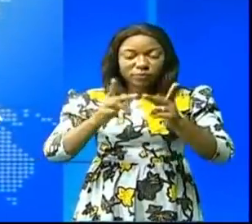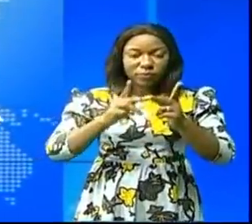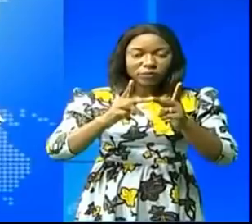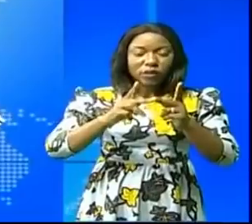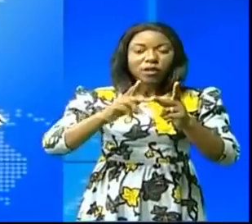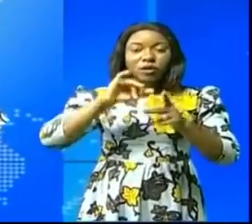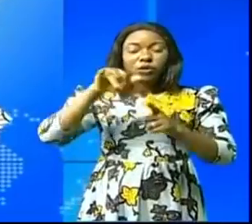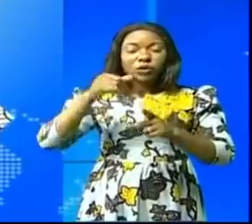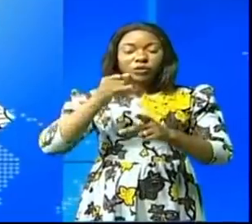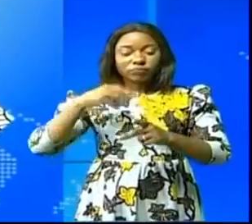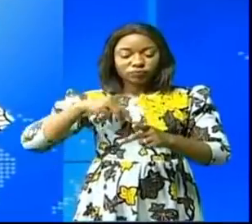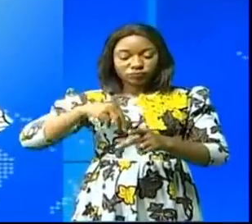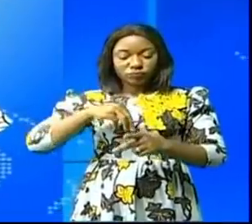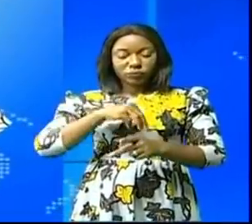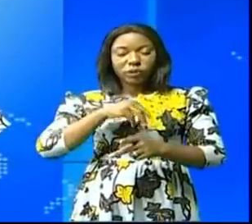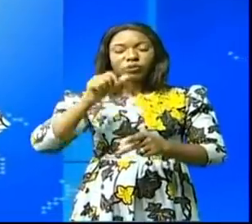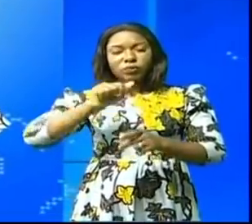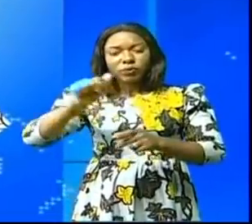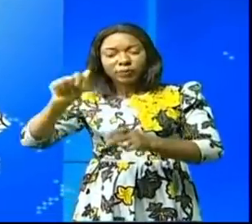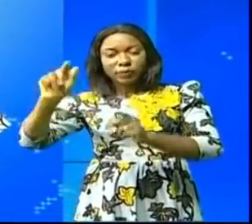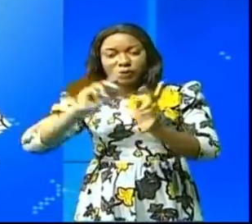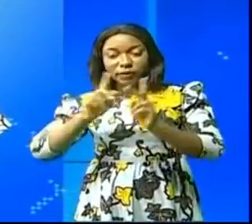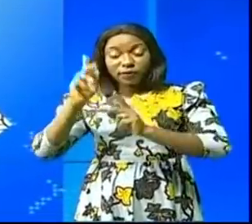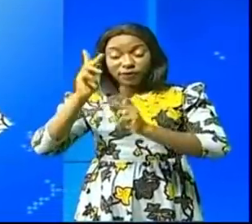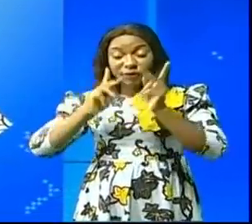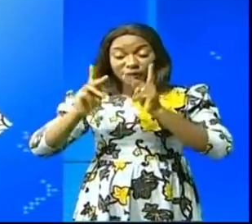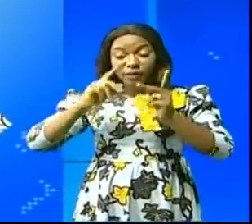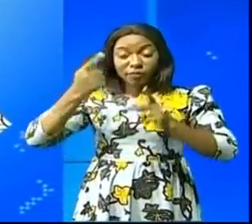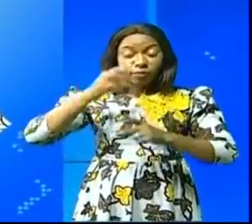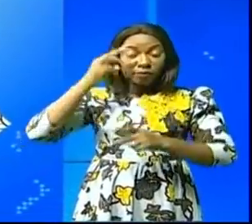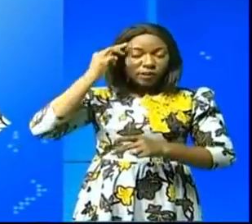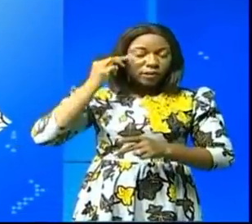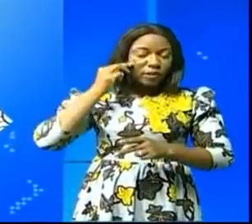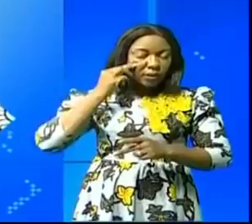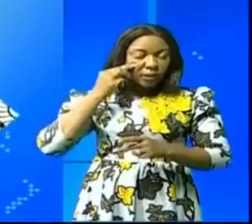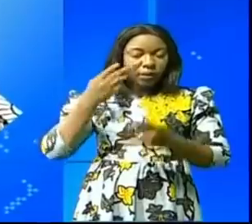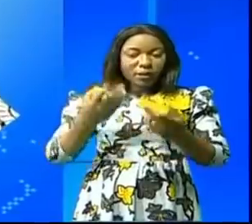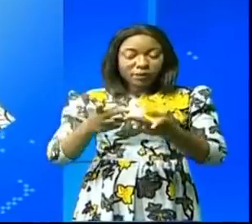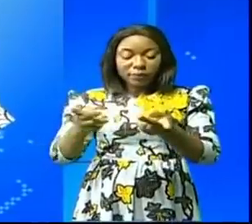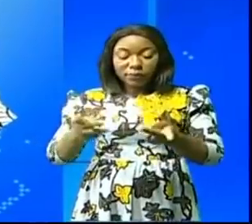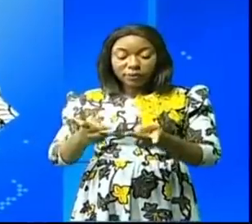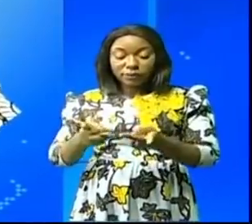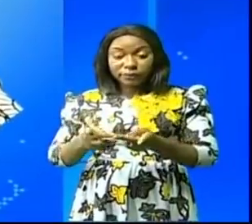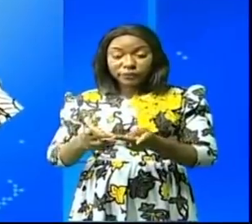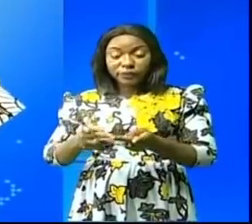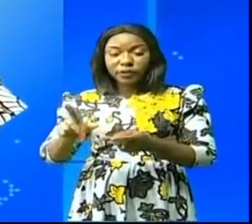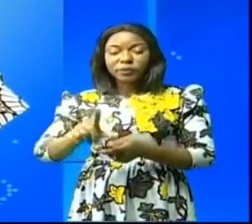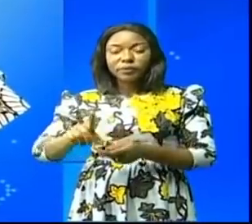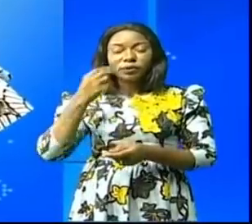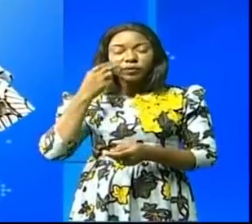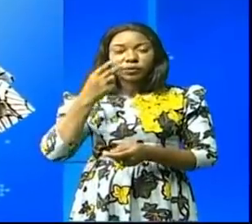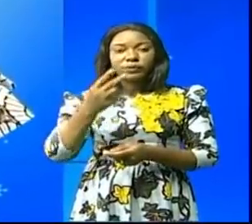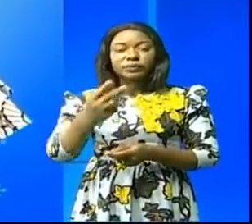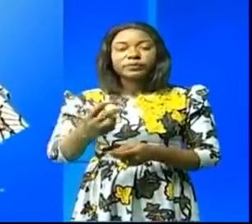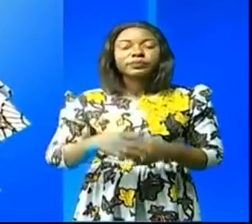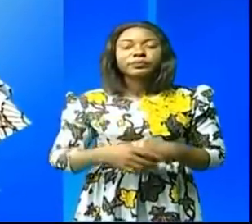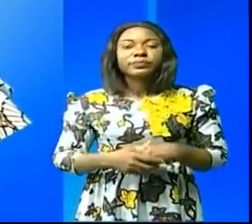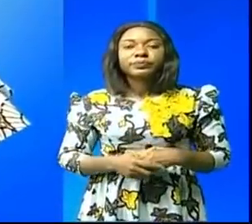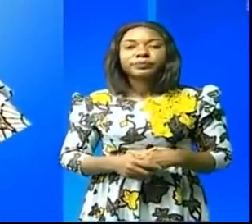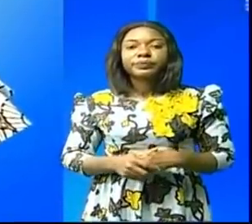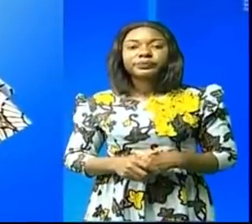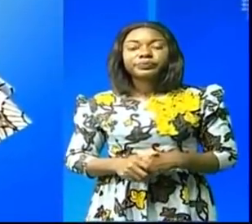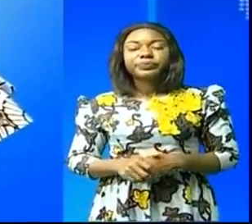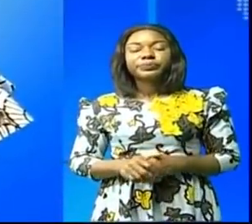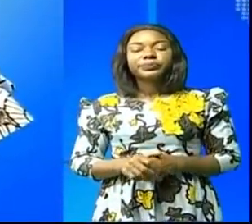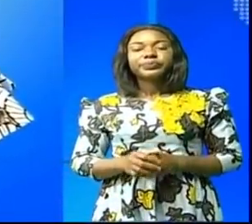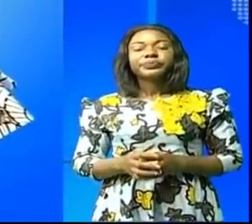Kondé a effectué une visite d'inspection des travaux de construction à Limité sur la place Échangeur. Patrice Ndwangou, Marcel Moubenga et